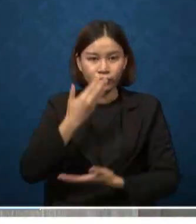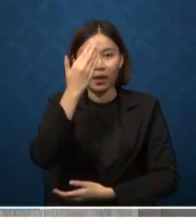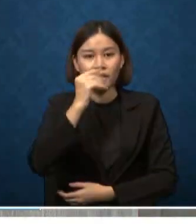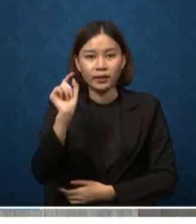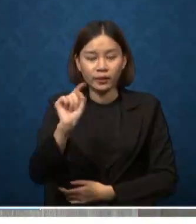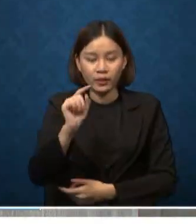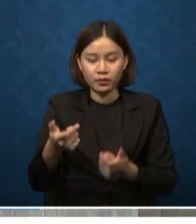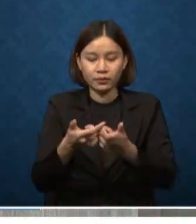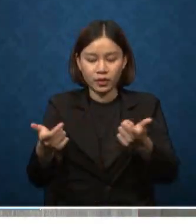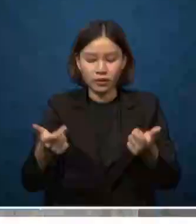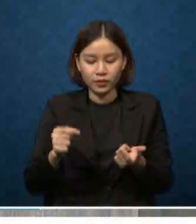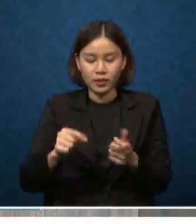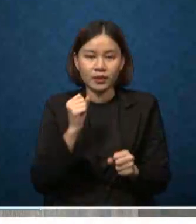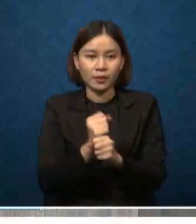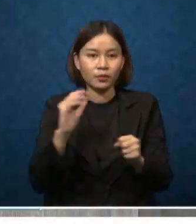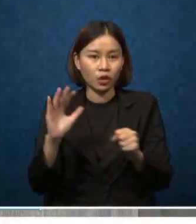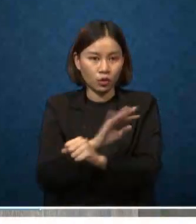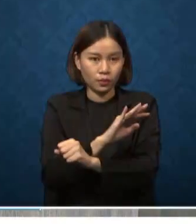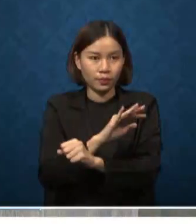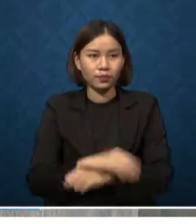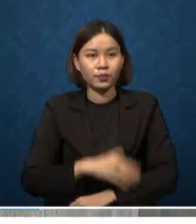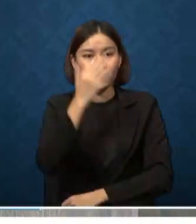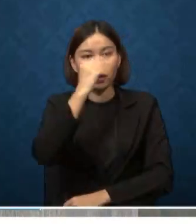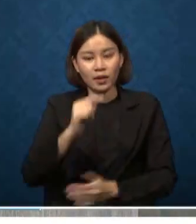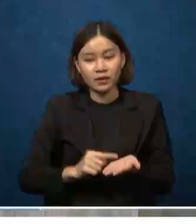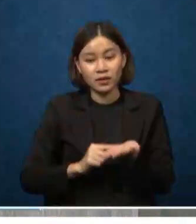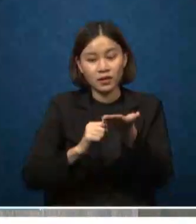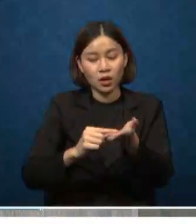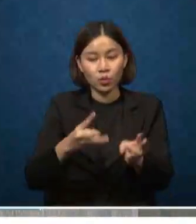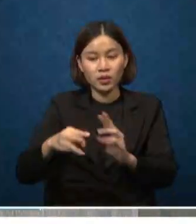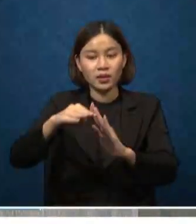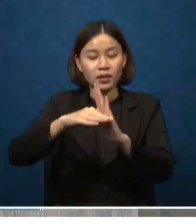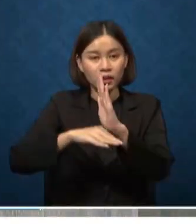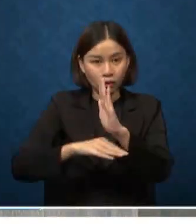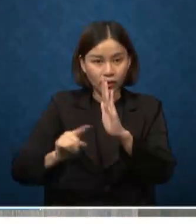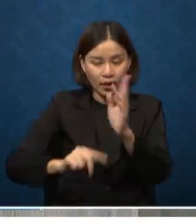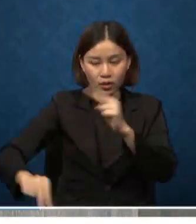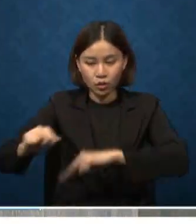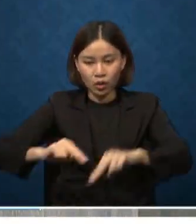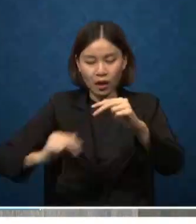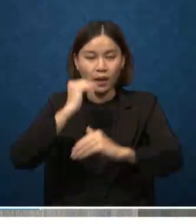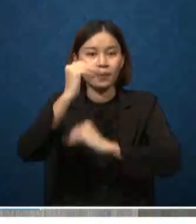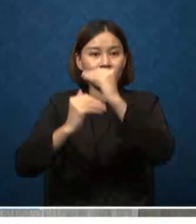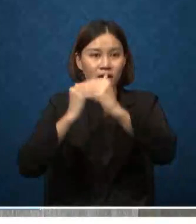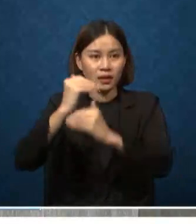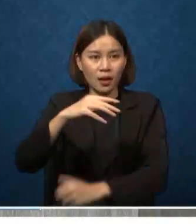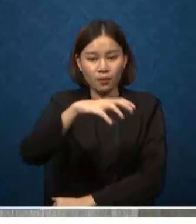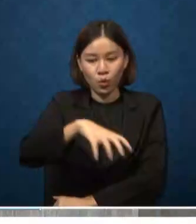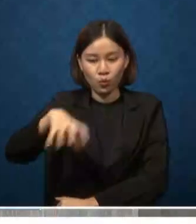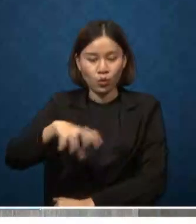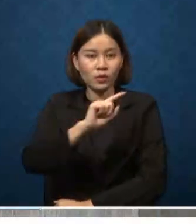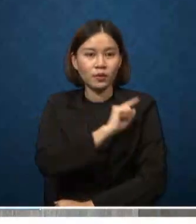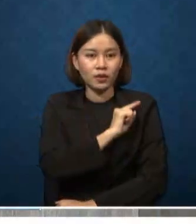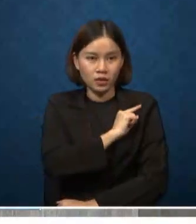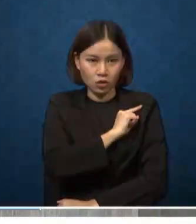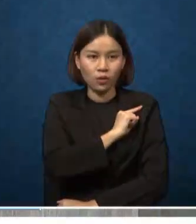รายงานฉบับนี้สมบูรณ์มากขึ้นเพื่อได้เสนอแนวทางในการอนุรักษ์และพัฒนาให้หน่วยงานที่เกี่ยวข้อง